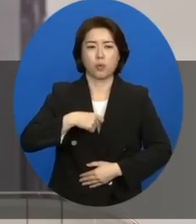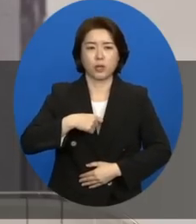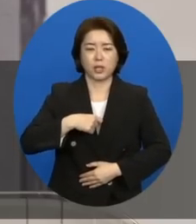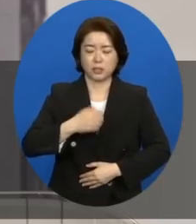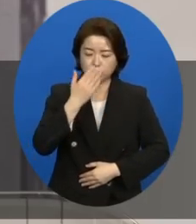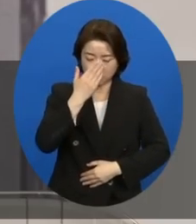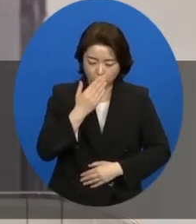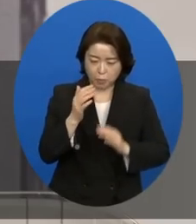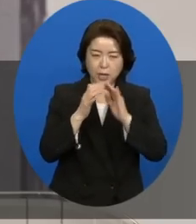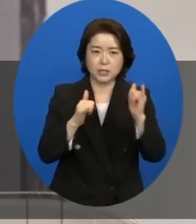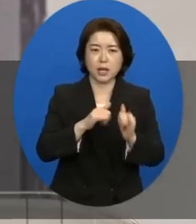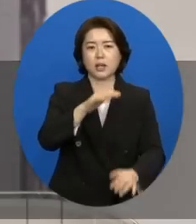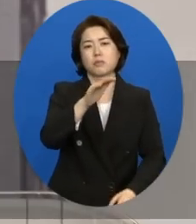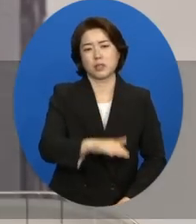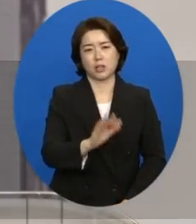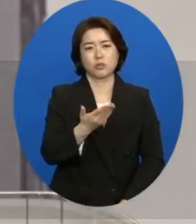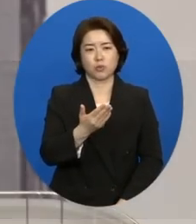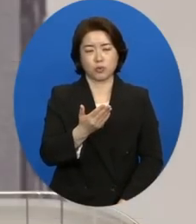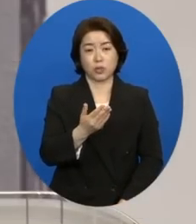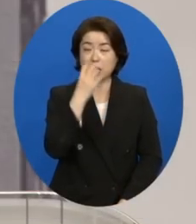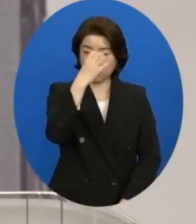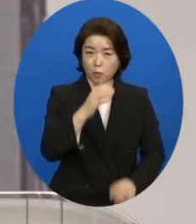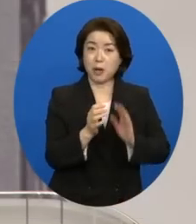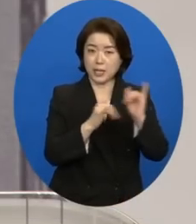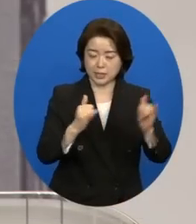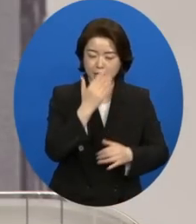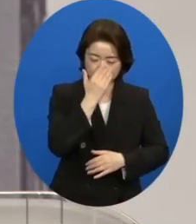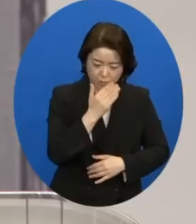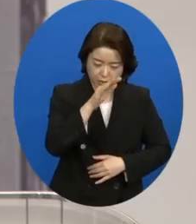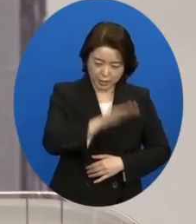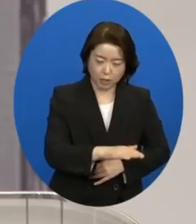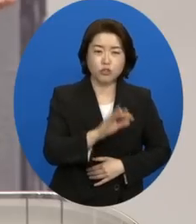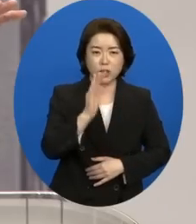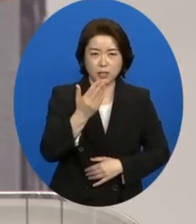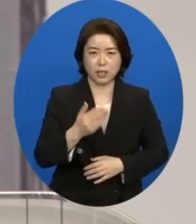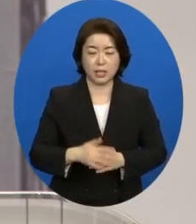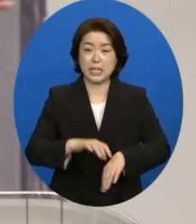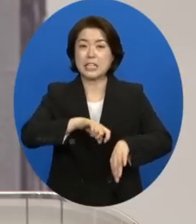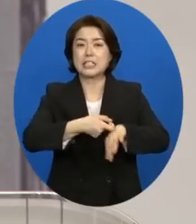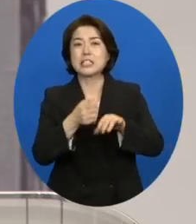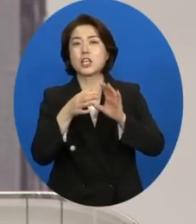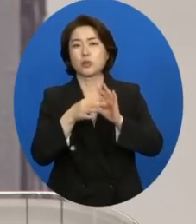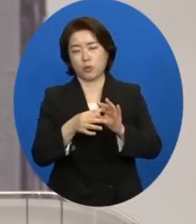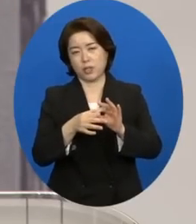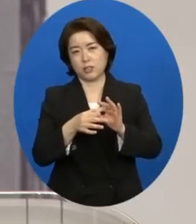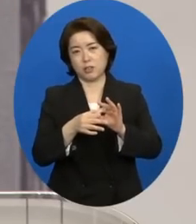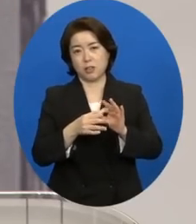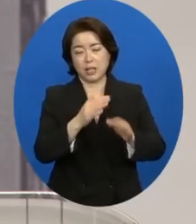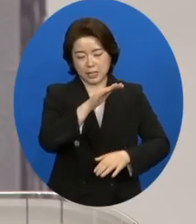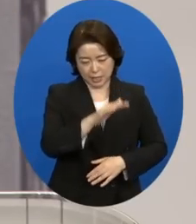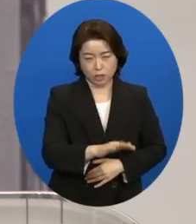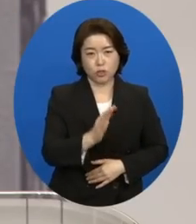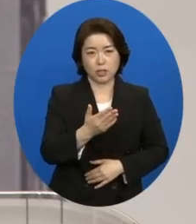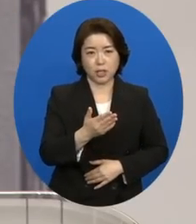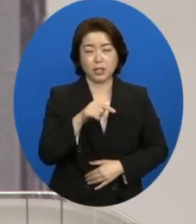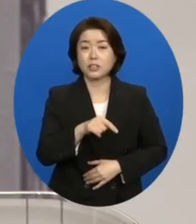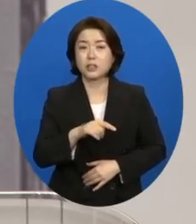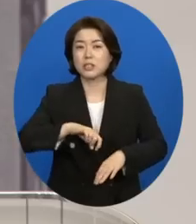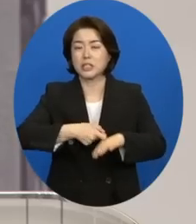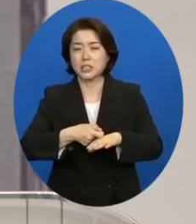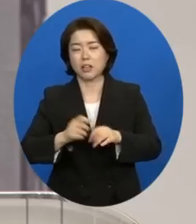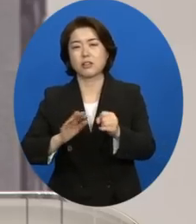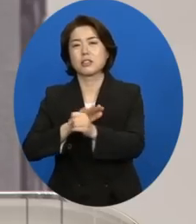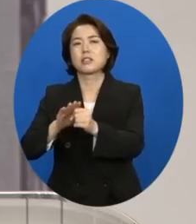낮추신 하나님은 징하 낮추시는 거예요 근데 그 징계는 바로 사랑한다는 증거입니다 제가 교급 목회자로부터 한